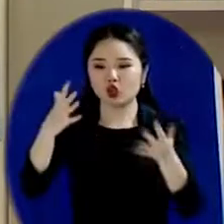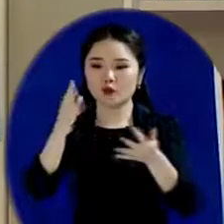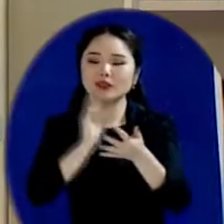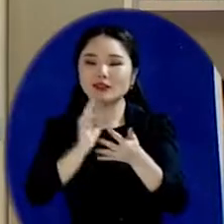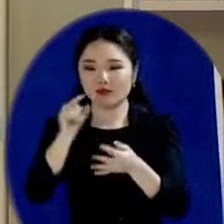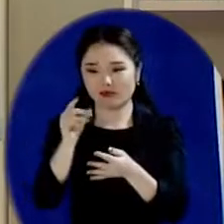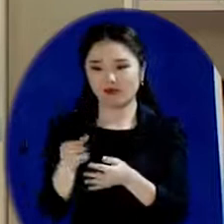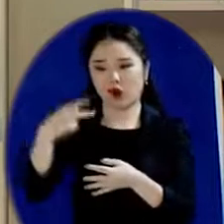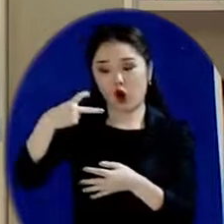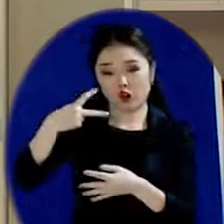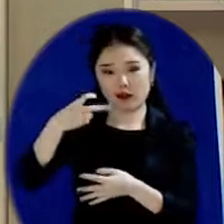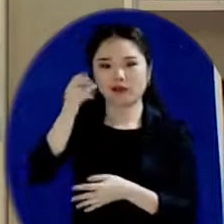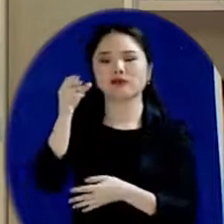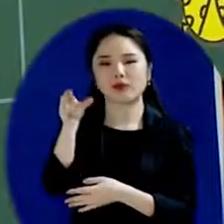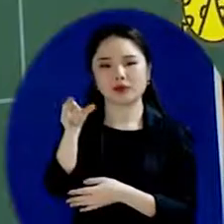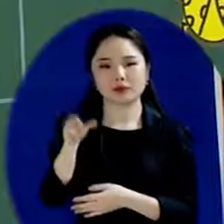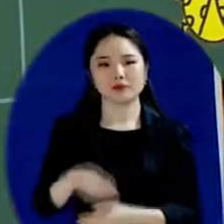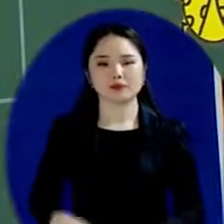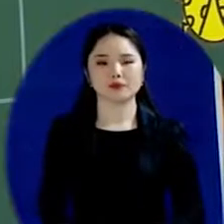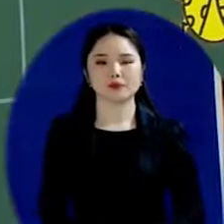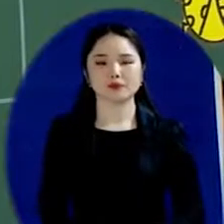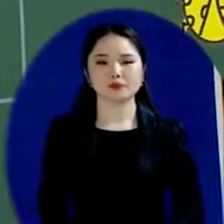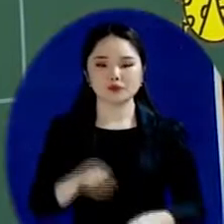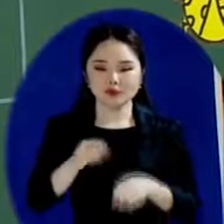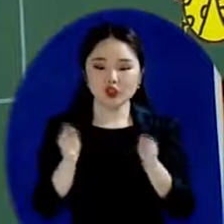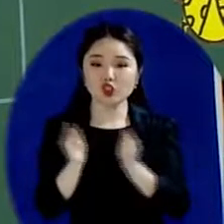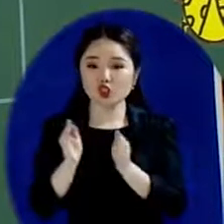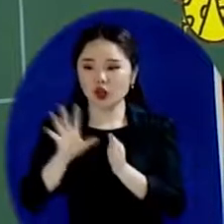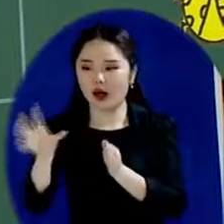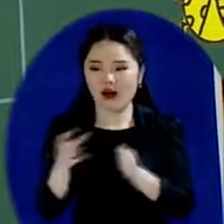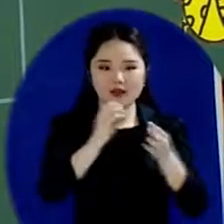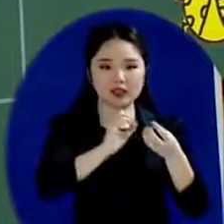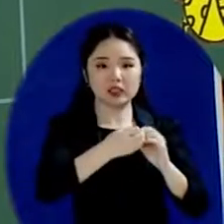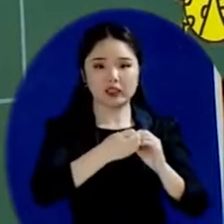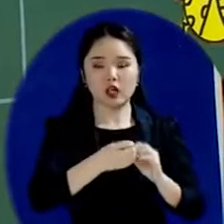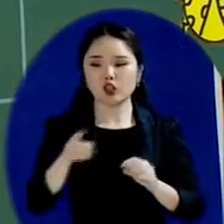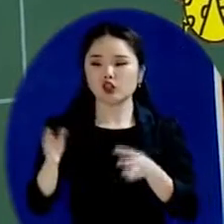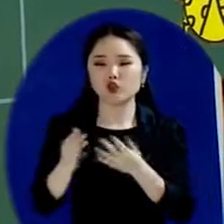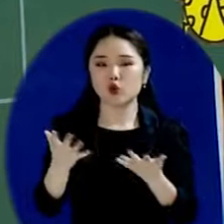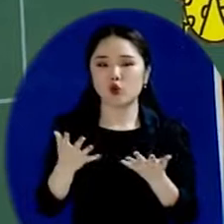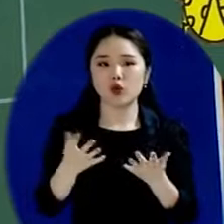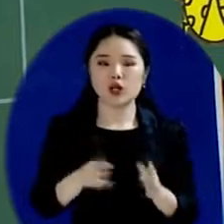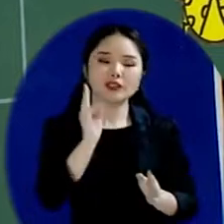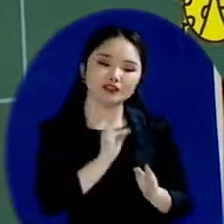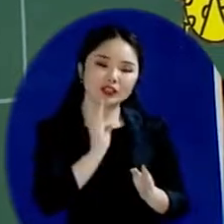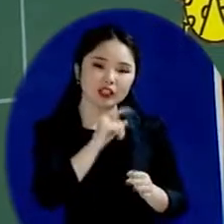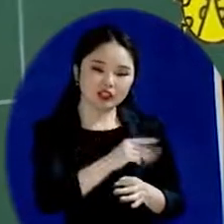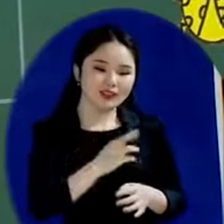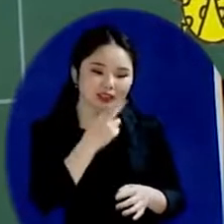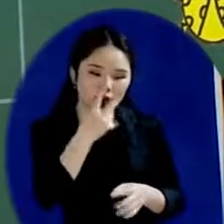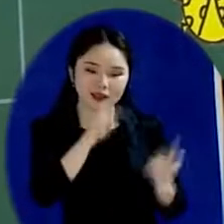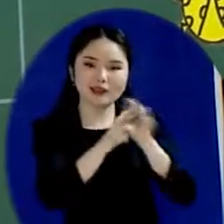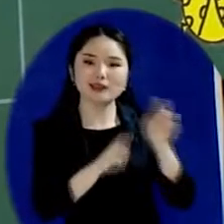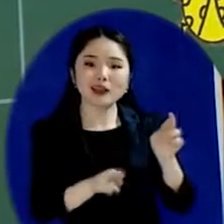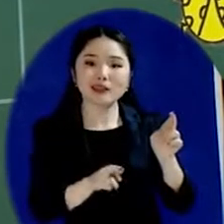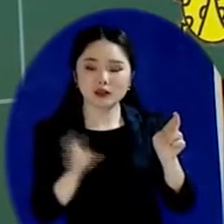гэдэг дээр нь байрлуулах юм байна. За одоо жижиг төрснүүдэд байрлуулъя. Жижиг төрсөө та бүхэн маань энд шар, ягаанаар